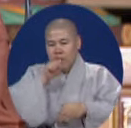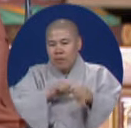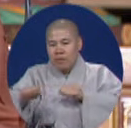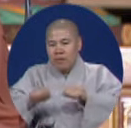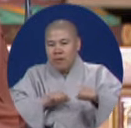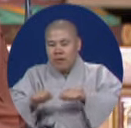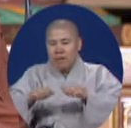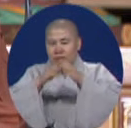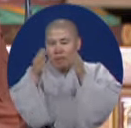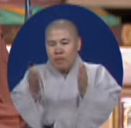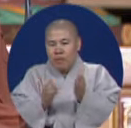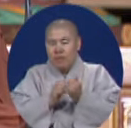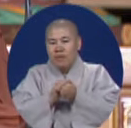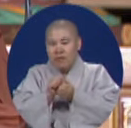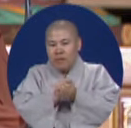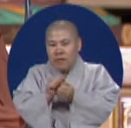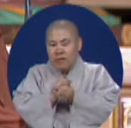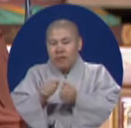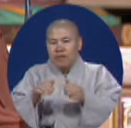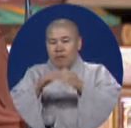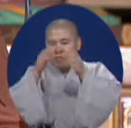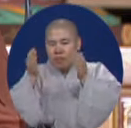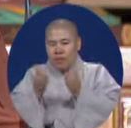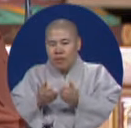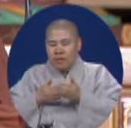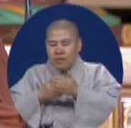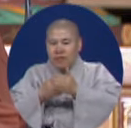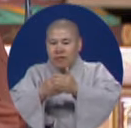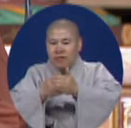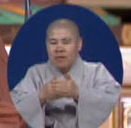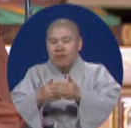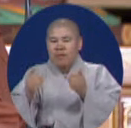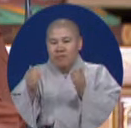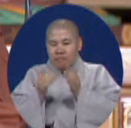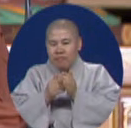닦고 일체 정진을 다 하고